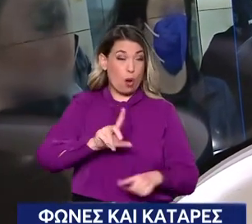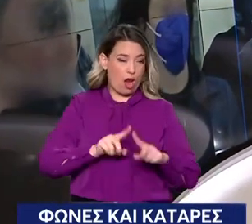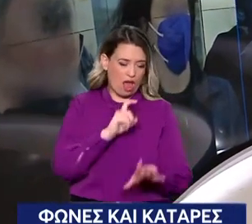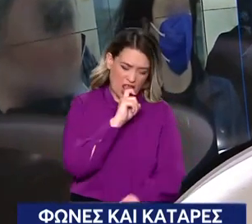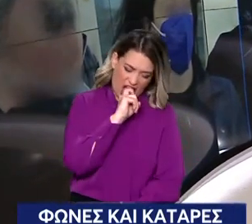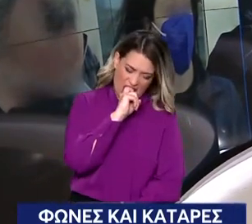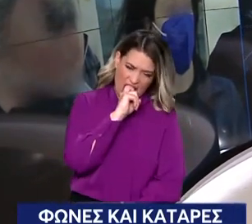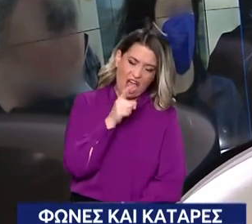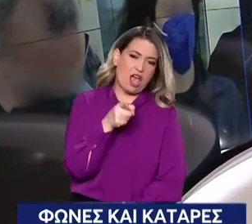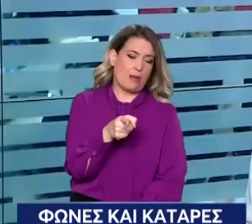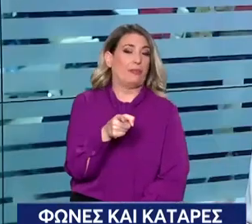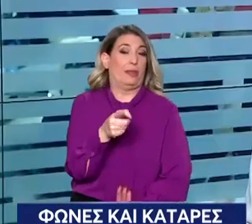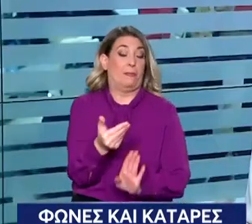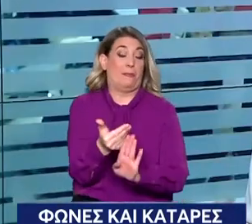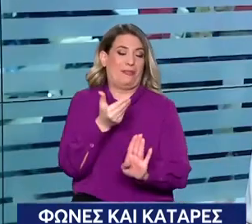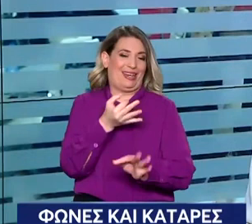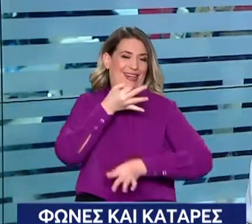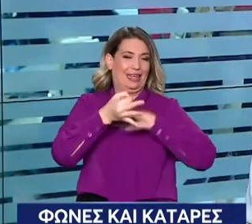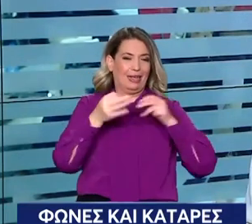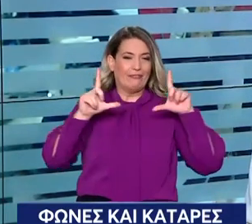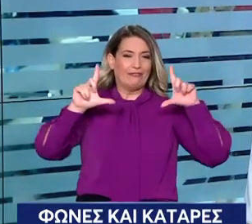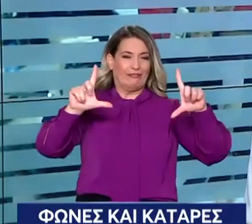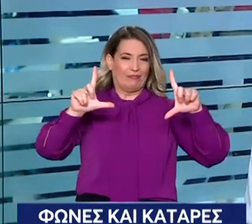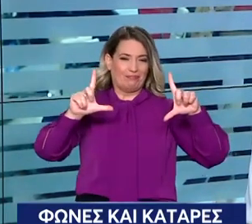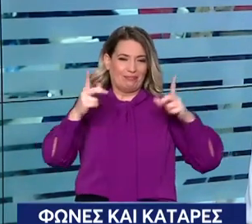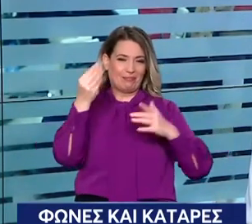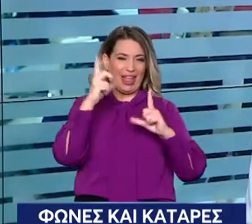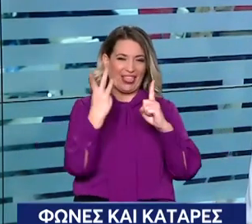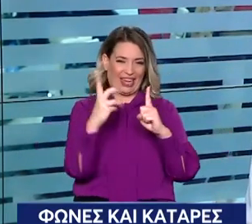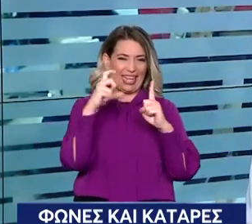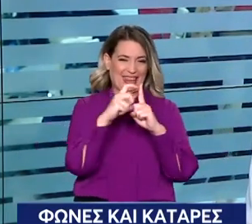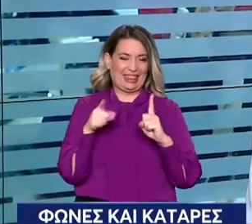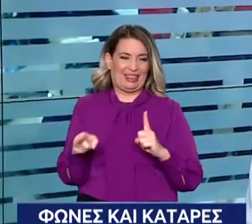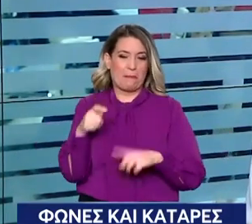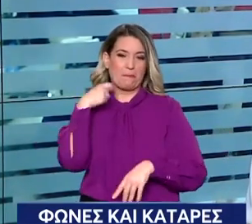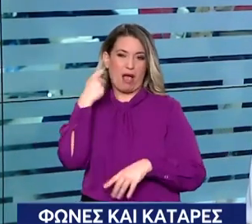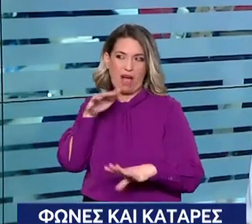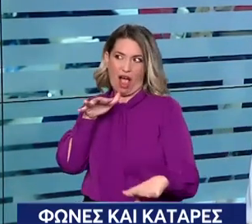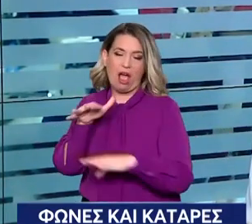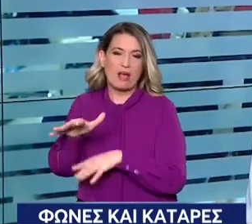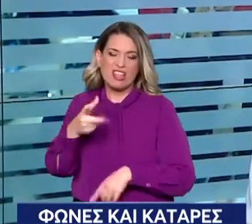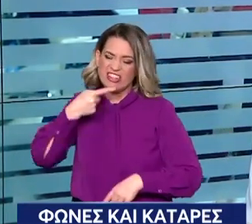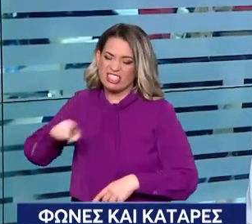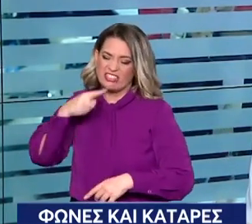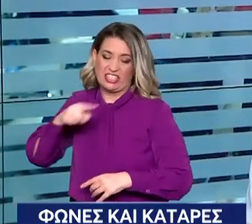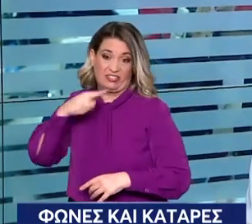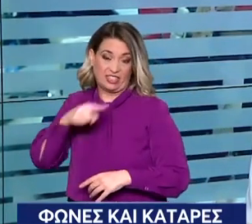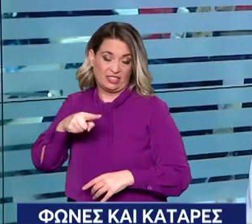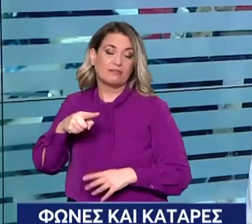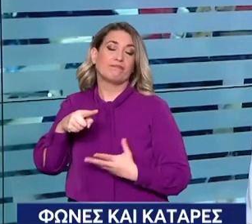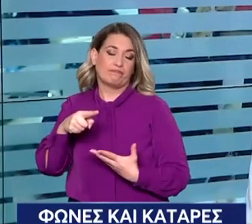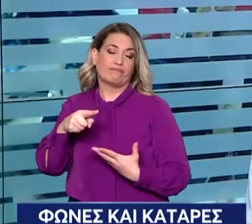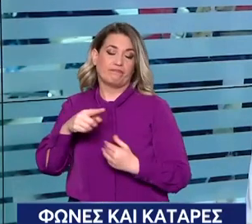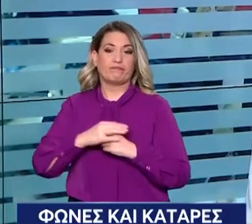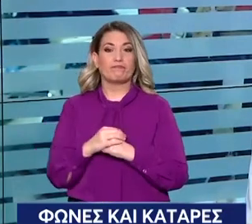παιδί και ένα από και κάτι άννα μου λέμε χρονο το παιδί αυτό έχει αρχίσει να βιάζεται